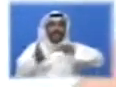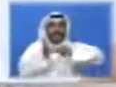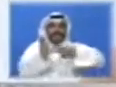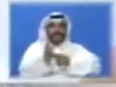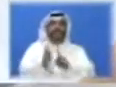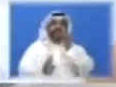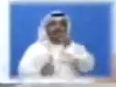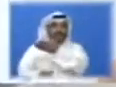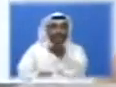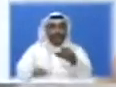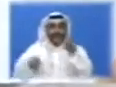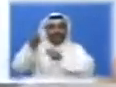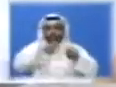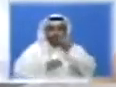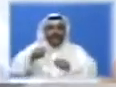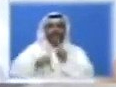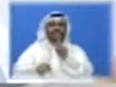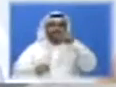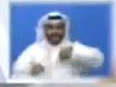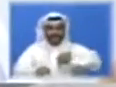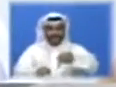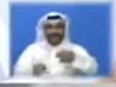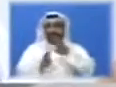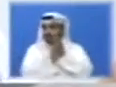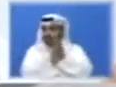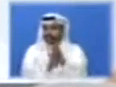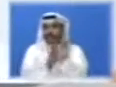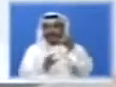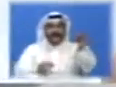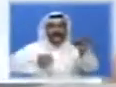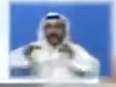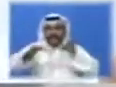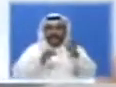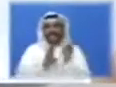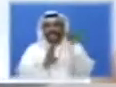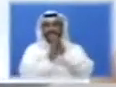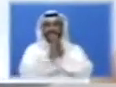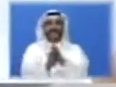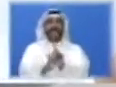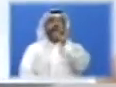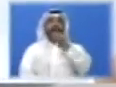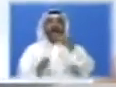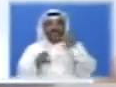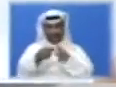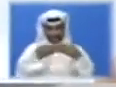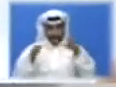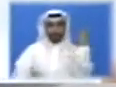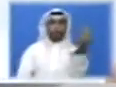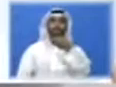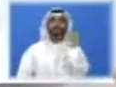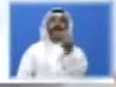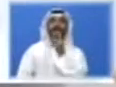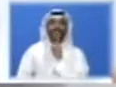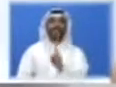الأمور التي تدخل في الإنشاءات لتدعيم خطة التنمية. هذه المعارض نشجع